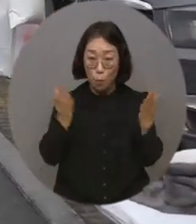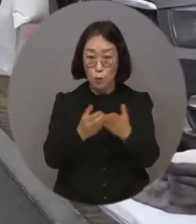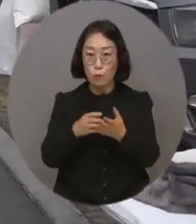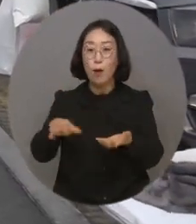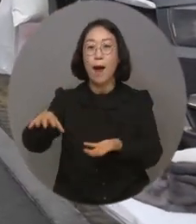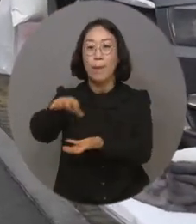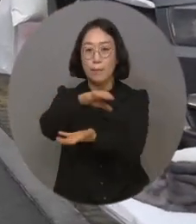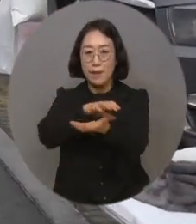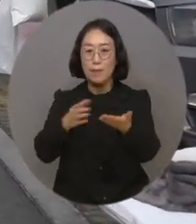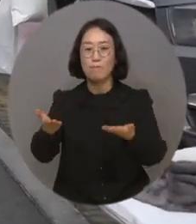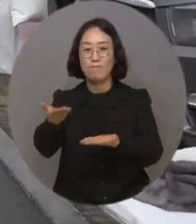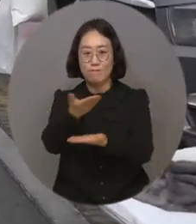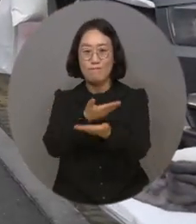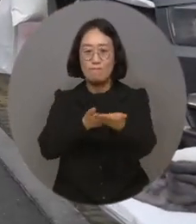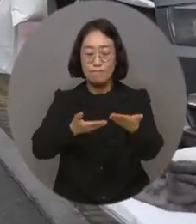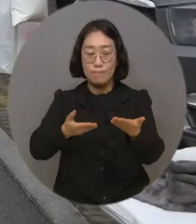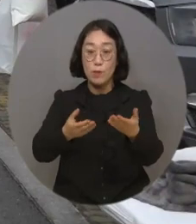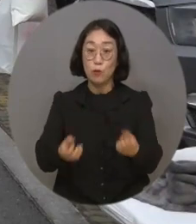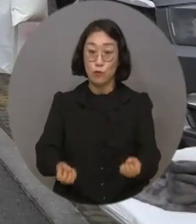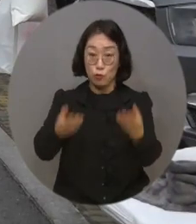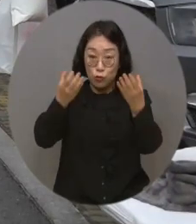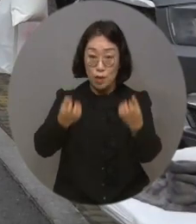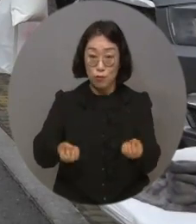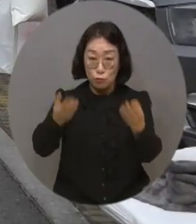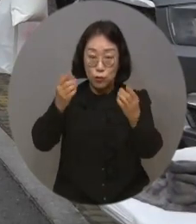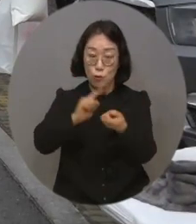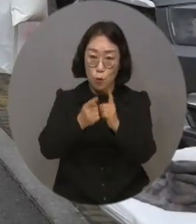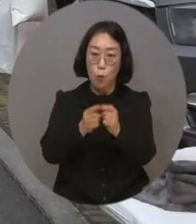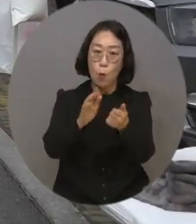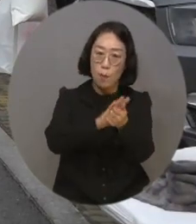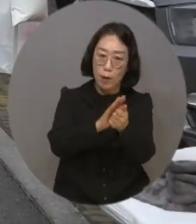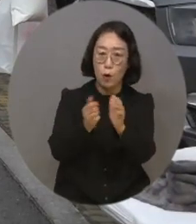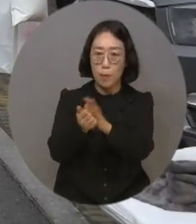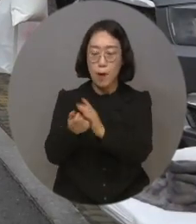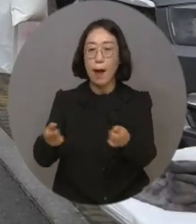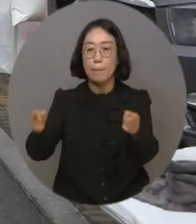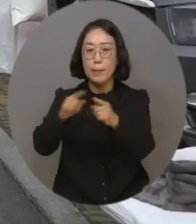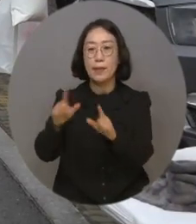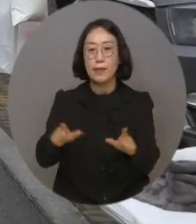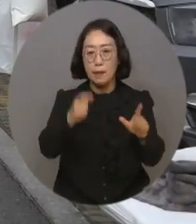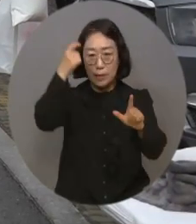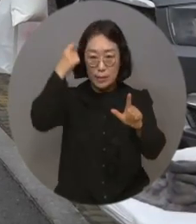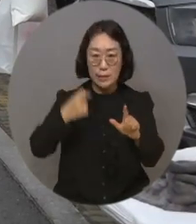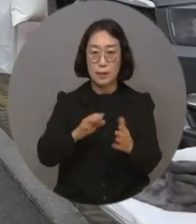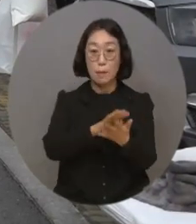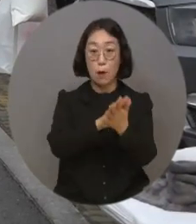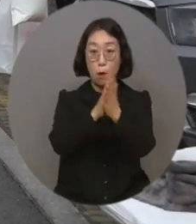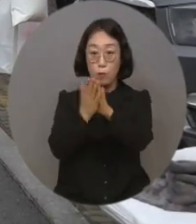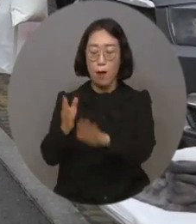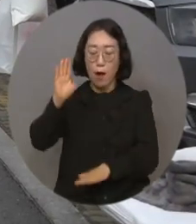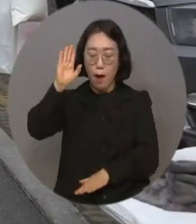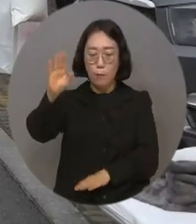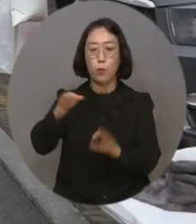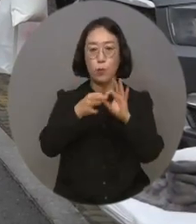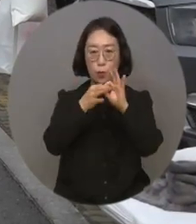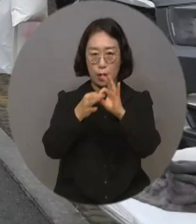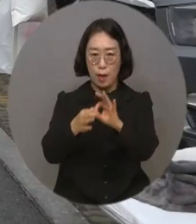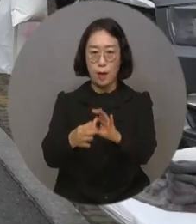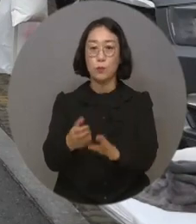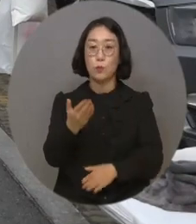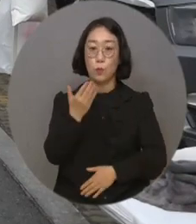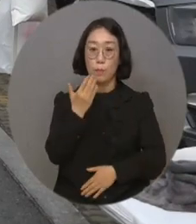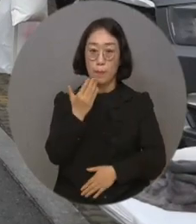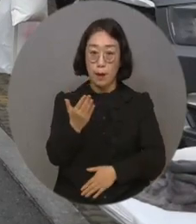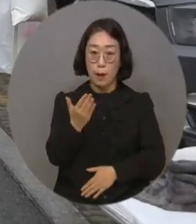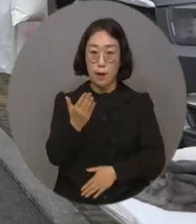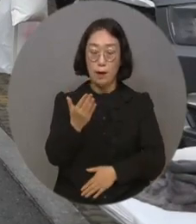축제 덕분에 서로를 배려하고 응원하며 더불어 살아가는 인식의 변화는 앞으로도 계속될 것 같습니다.